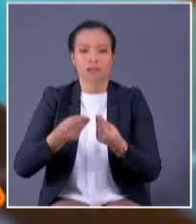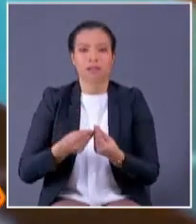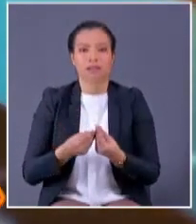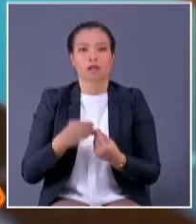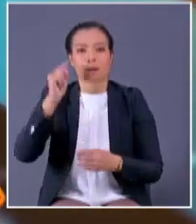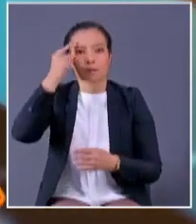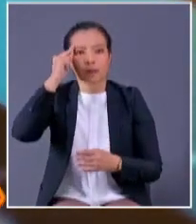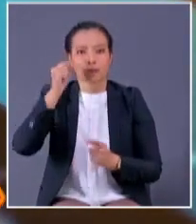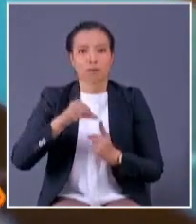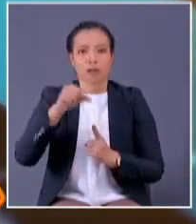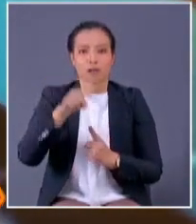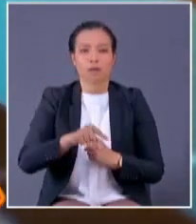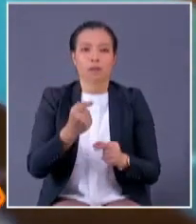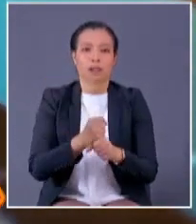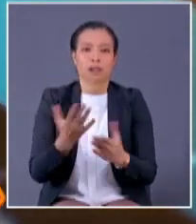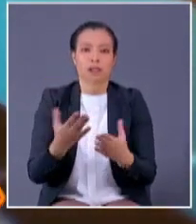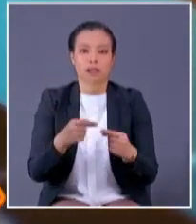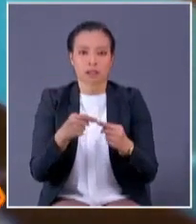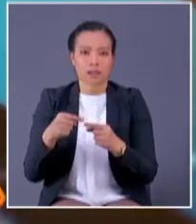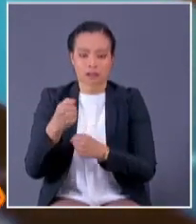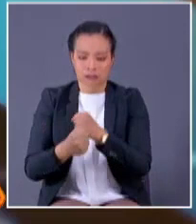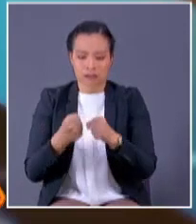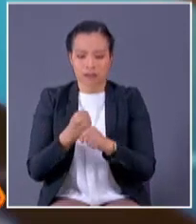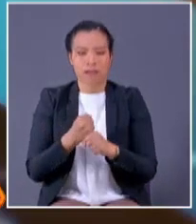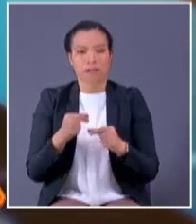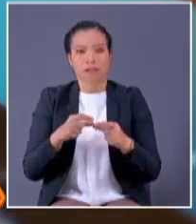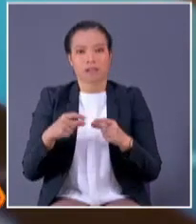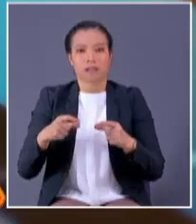ขาไม่รู้ว่าถูกใบสั่งเวลาท่านไปต่อทะเบียนท่านก็จะถูกปรับ